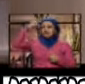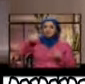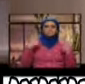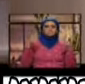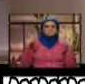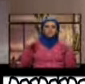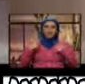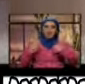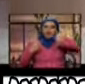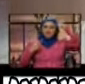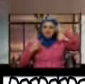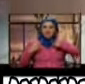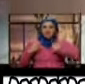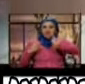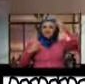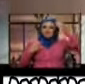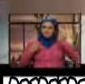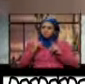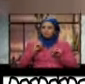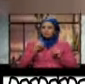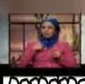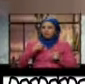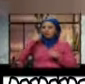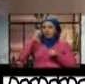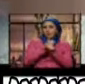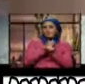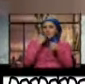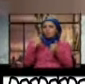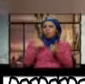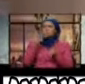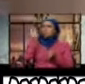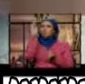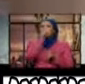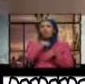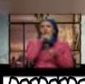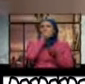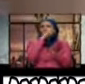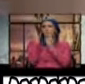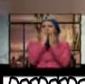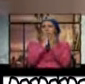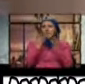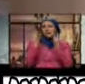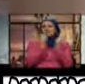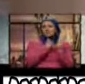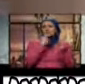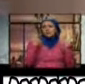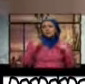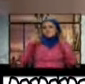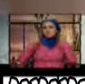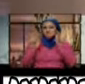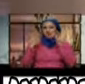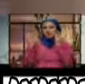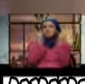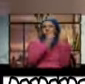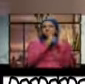يعني ما فيش داعي ان تحدث الناس بالحسنات بقراءه القران، يعني خلينا سر بينك وبين الله، في كل واحد يبقى له